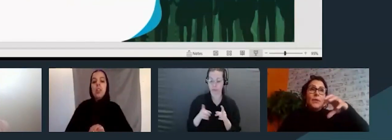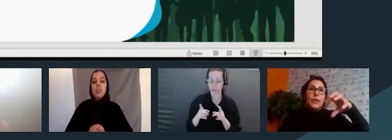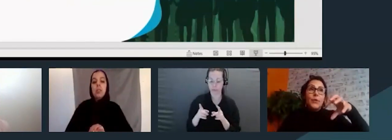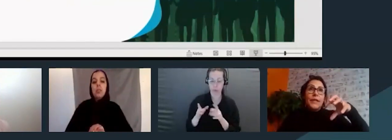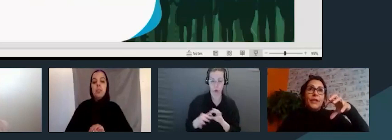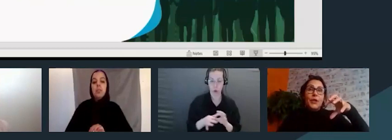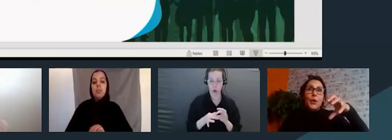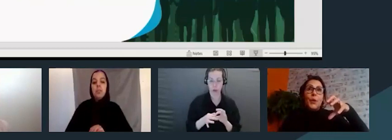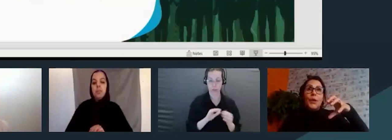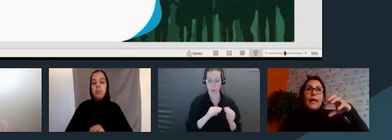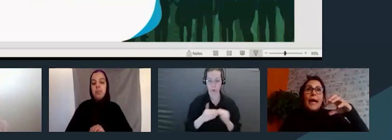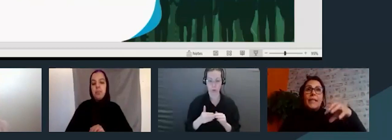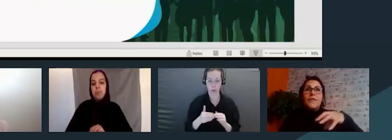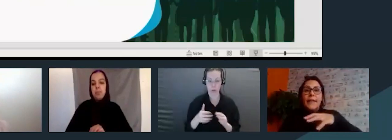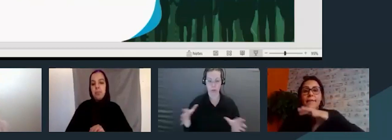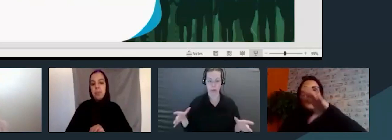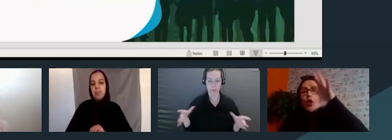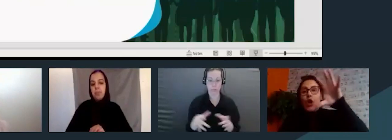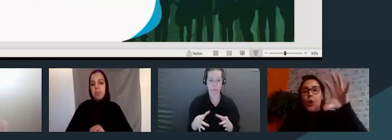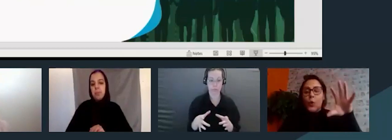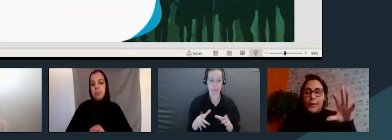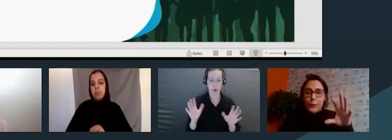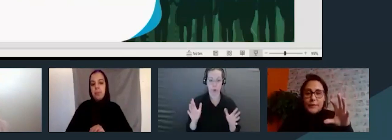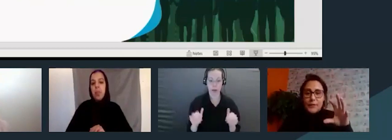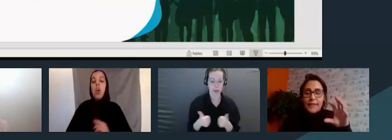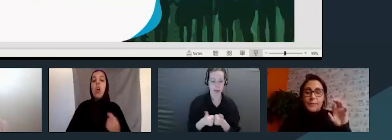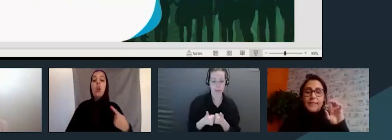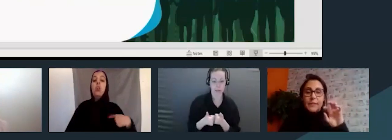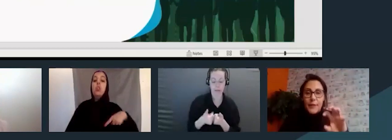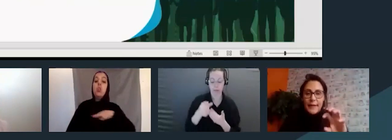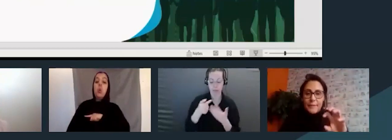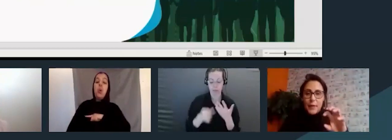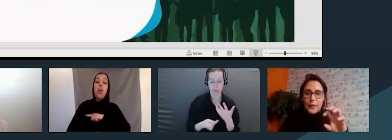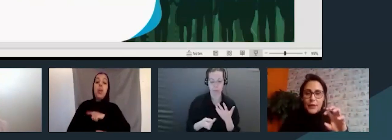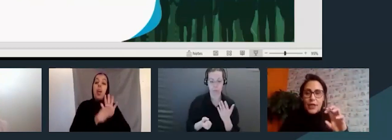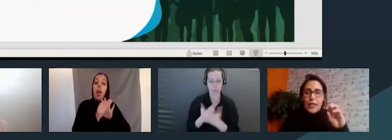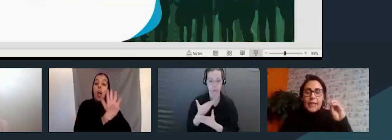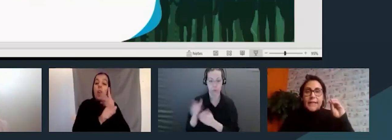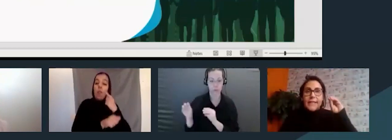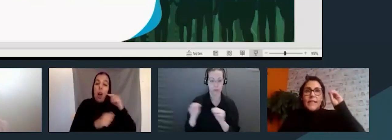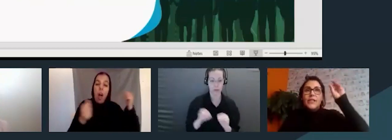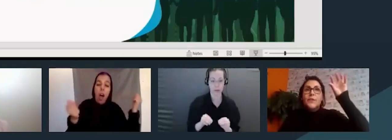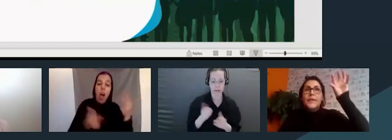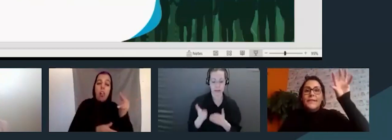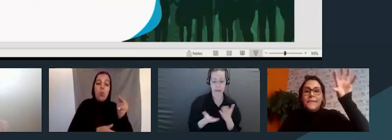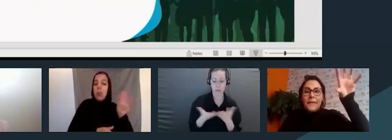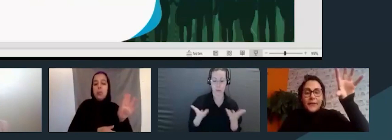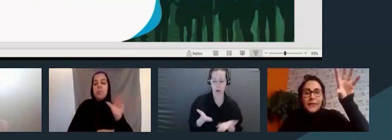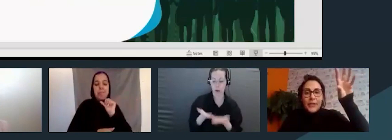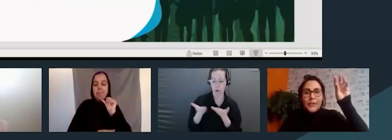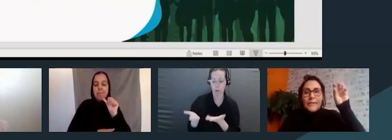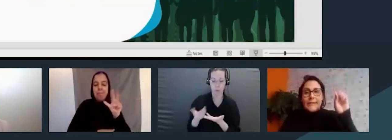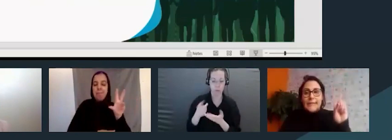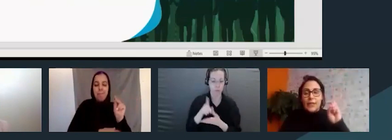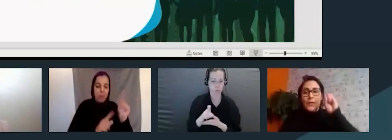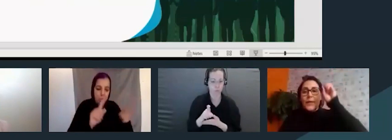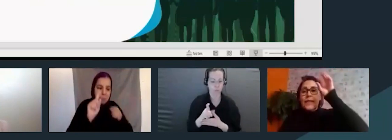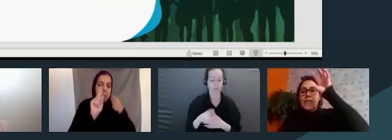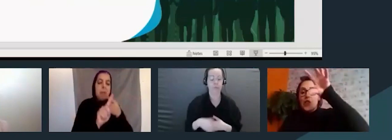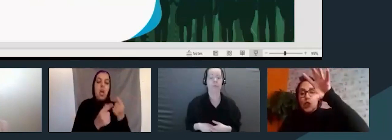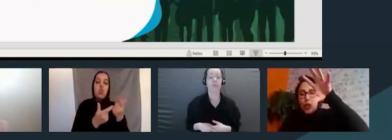Nous ne préconisons pas pour tout le Nouveau-Brunswick, uniquement le Grand Moncton. Il y en a un autre à Fredericton, il y en a un autre à